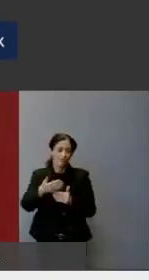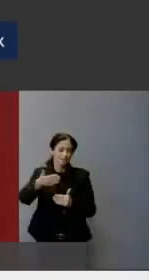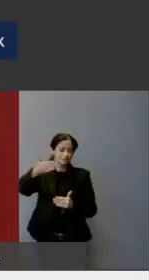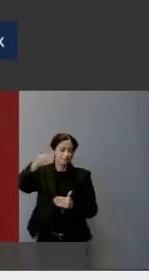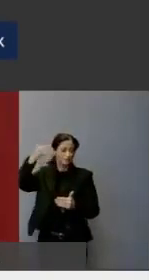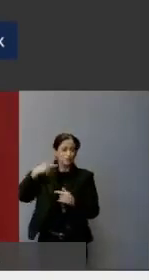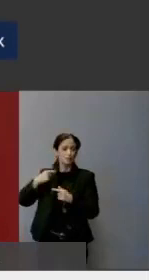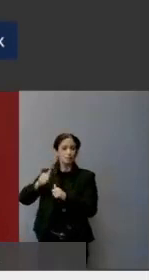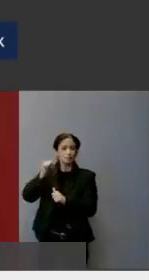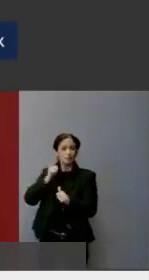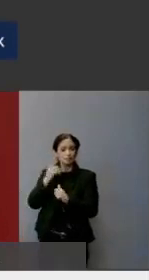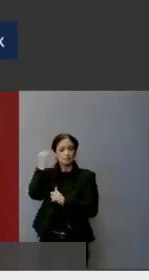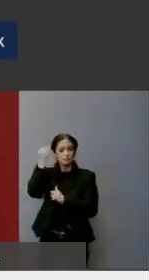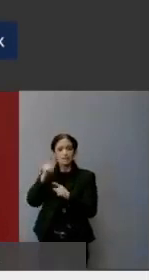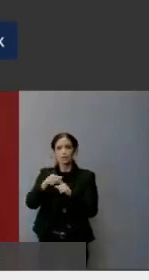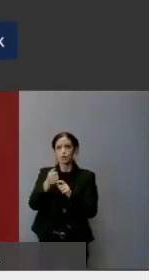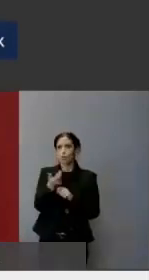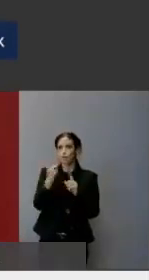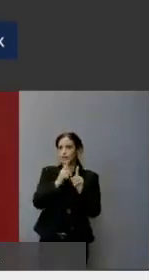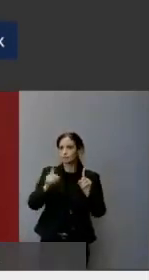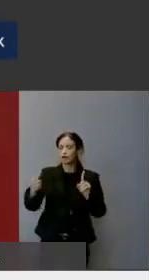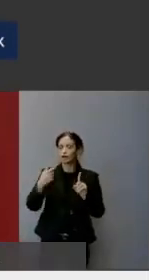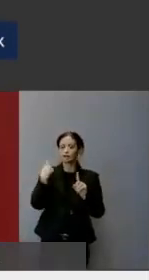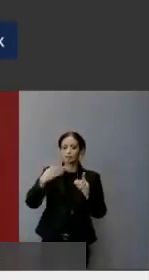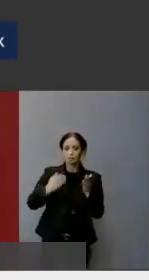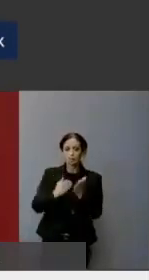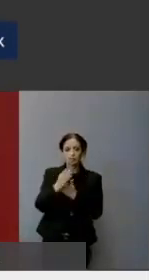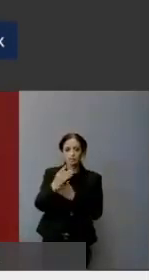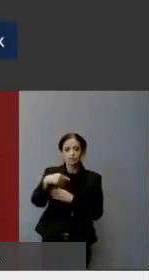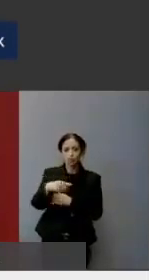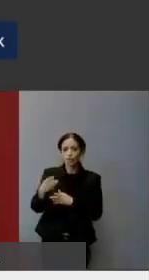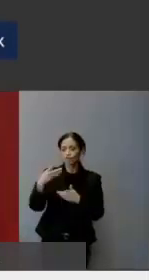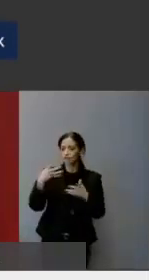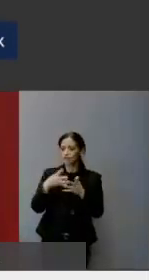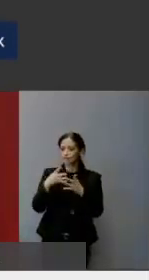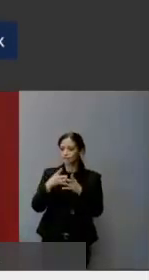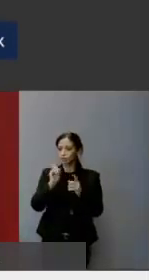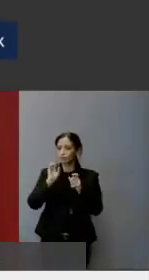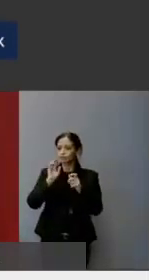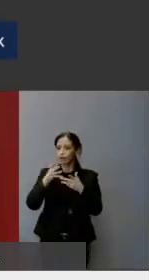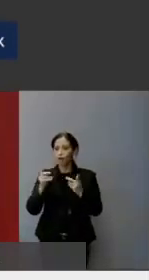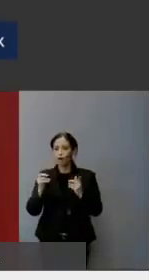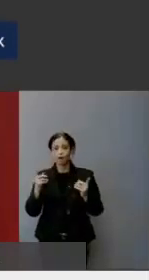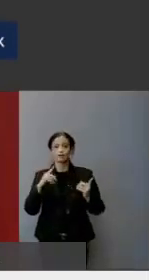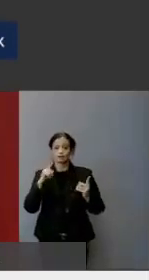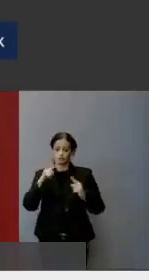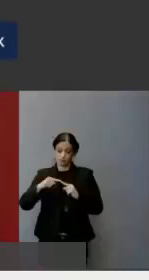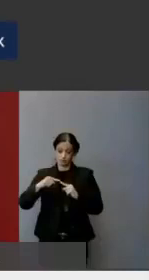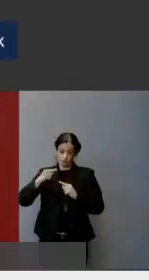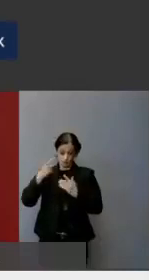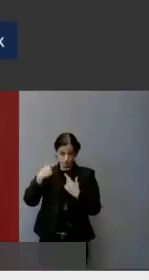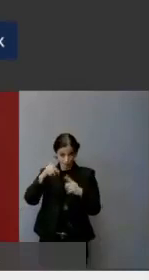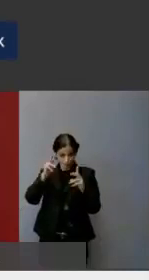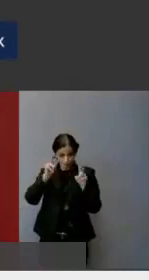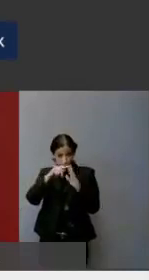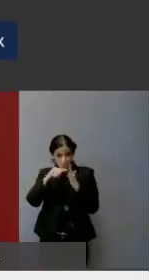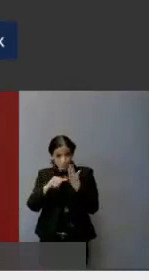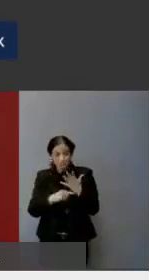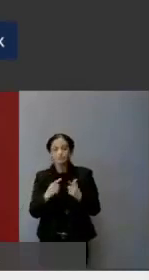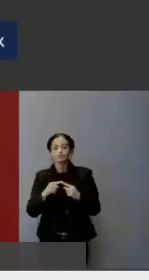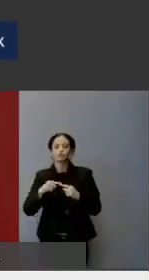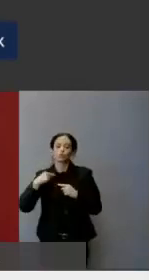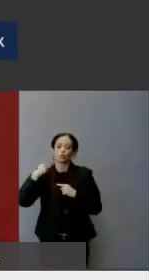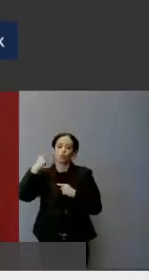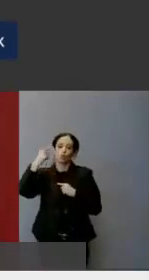pali dove ci sarà il transito quali saranno le interferenze sono tutti aspetti che dovranno essere definiti proprio nell'ambito